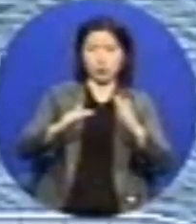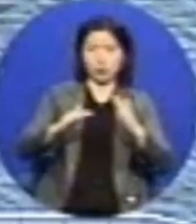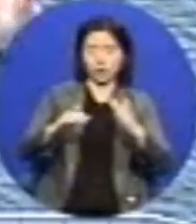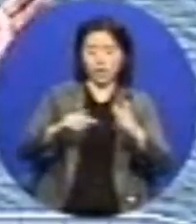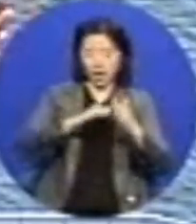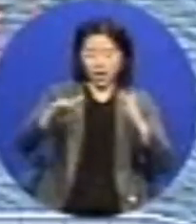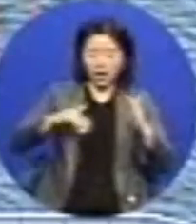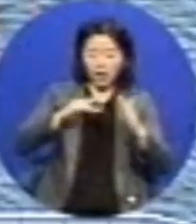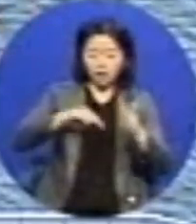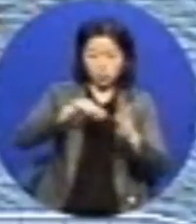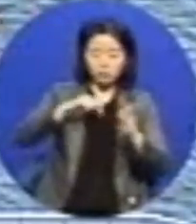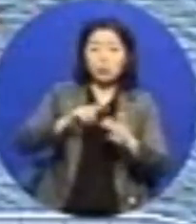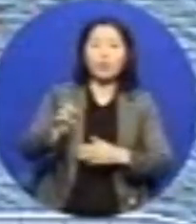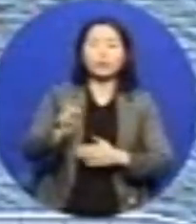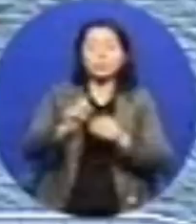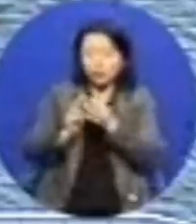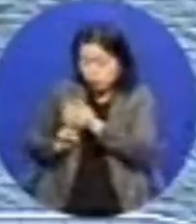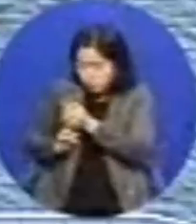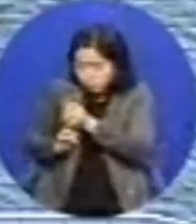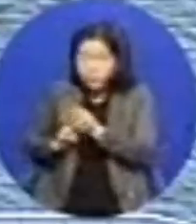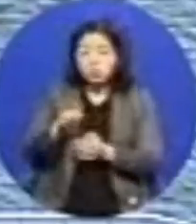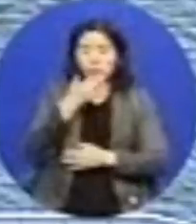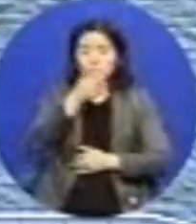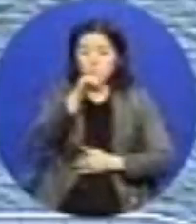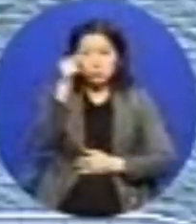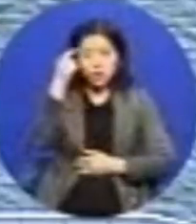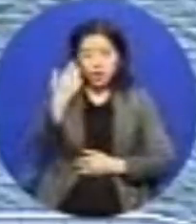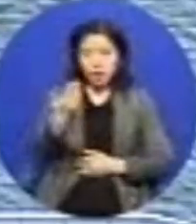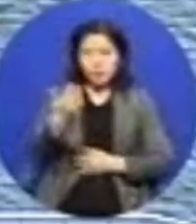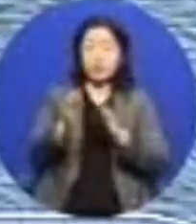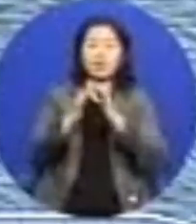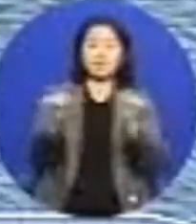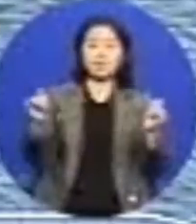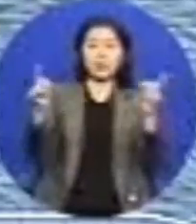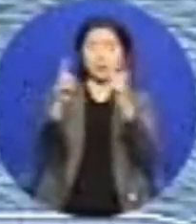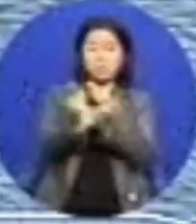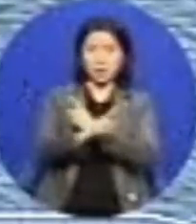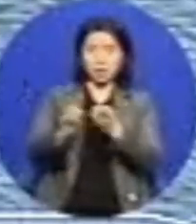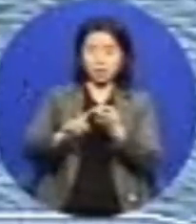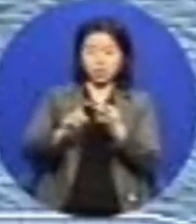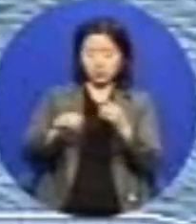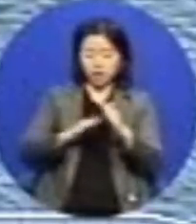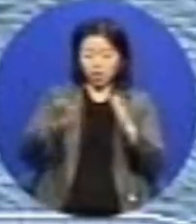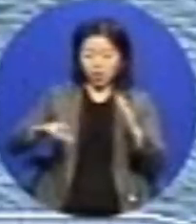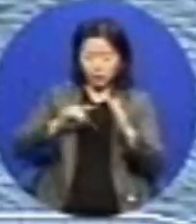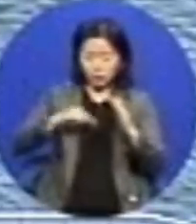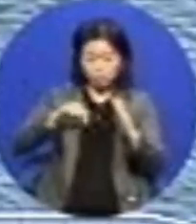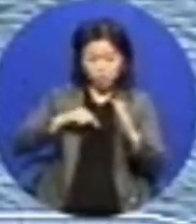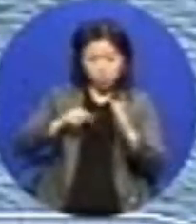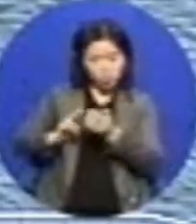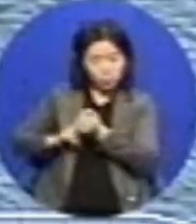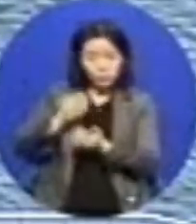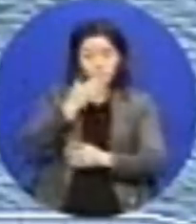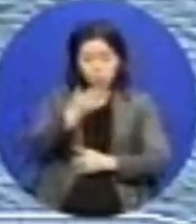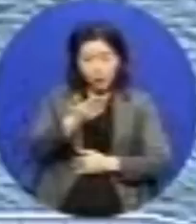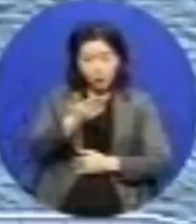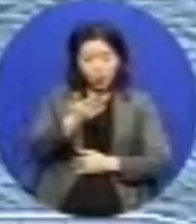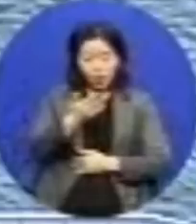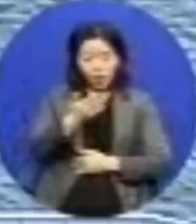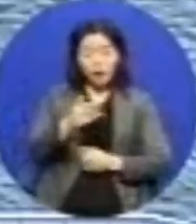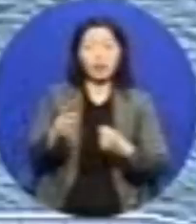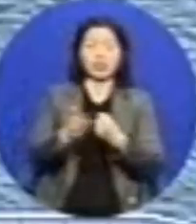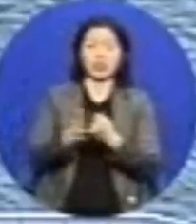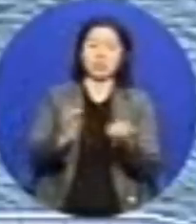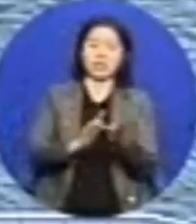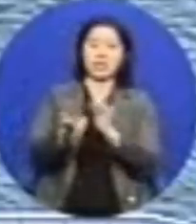가정에서 어떻게 숨길 수 있겠어요 사람이 변화된 것을 어떻게 가정에서 감출 수가 있습니까 그래 예수 믿은 가장 놀라운